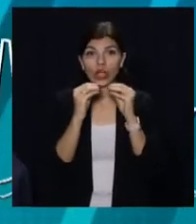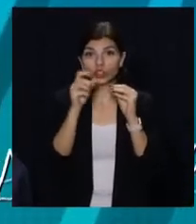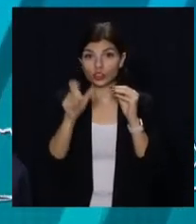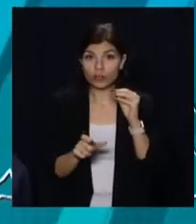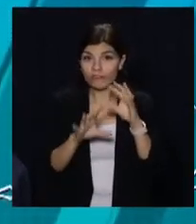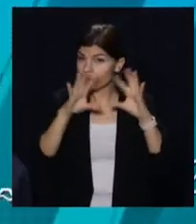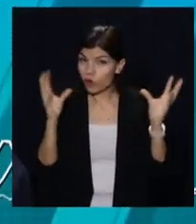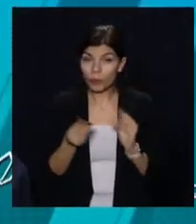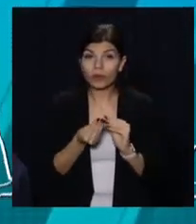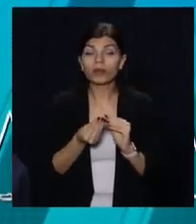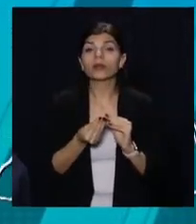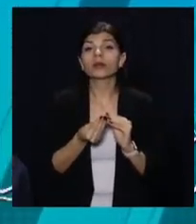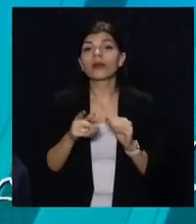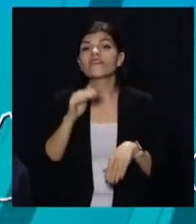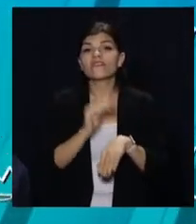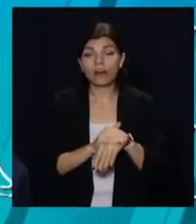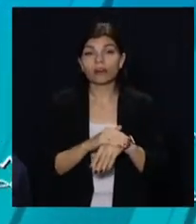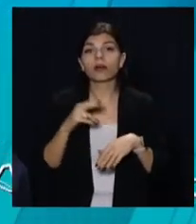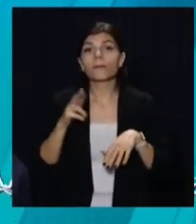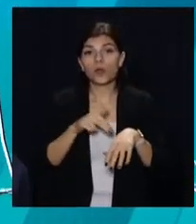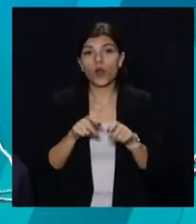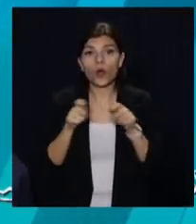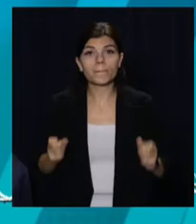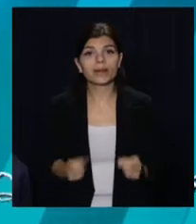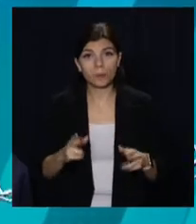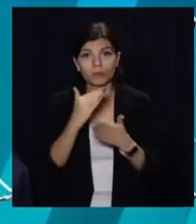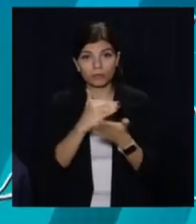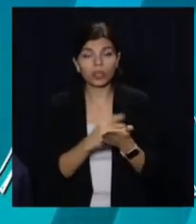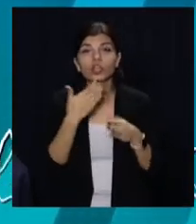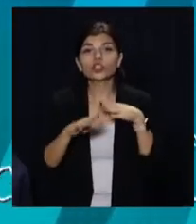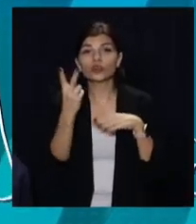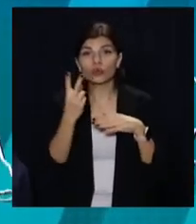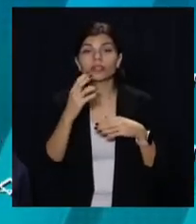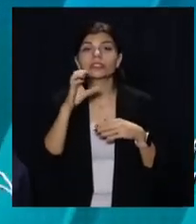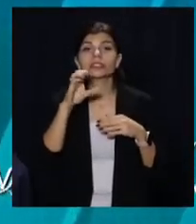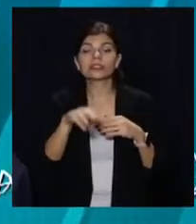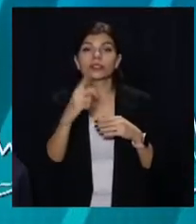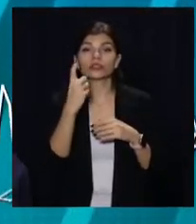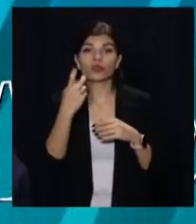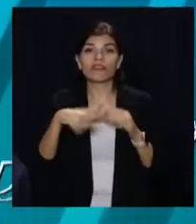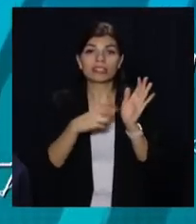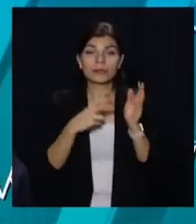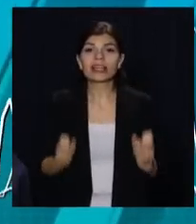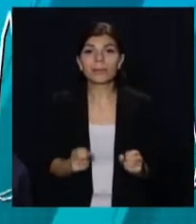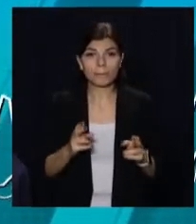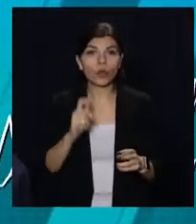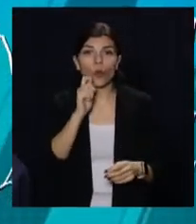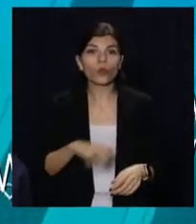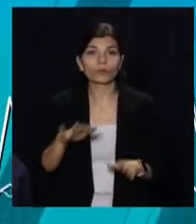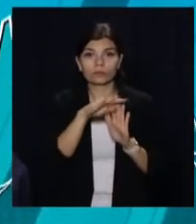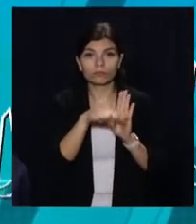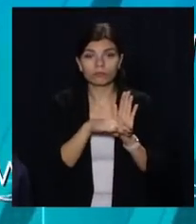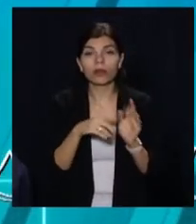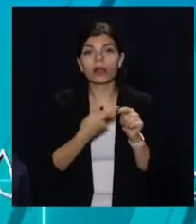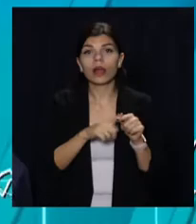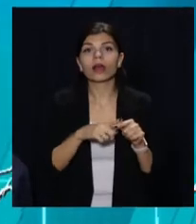чоловік. За даним фактом, поліція відкрила кримінальне провадження за частиною 2 статті 127 Кримінального кодексу України.